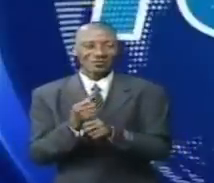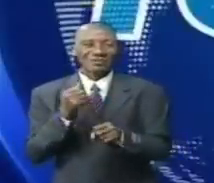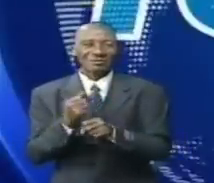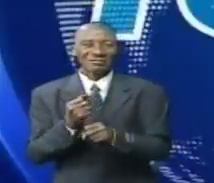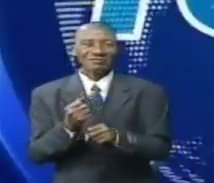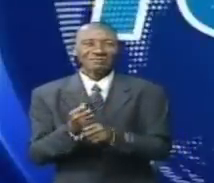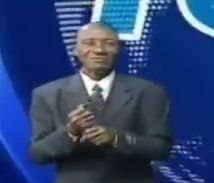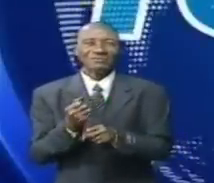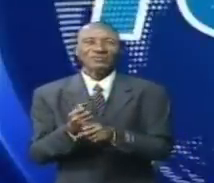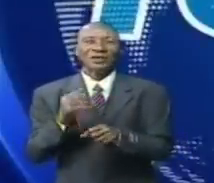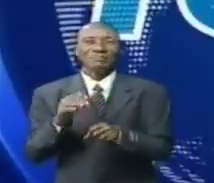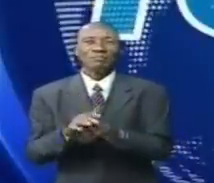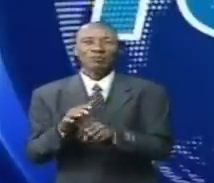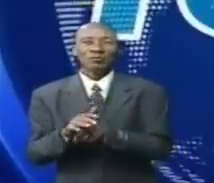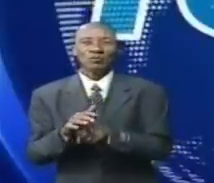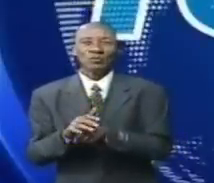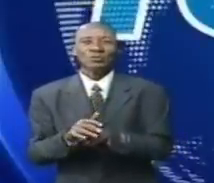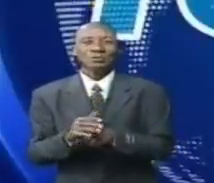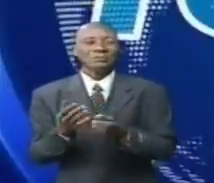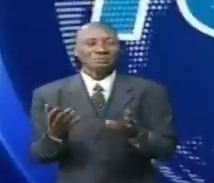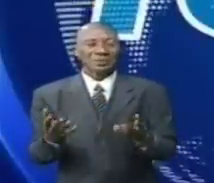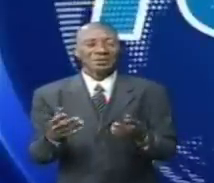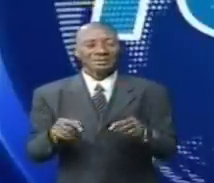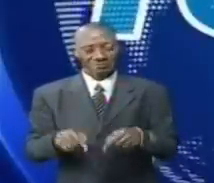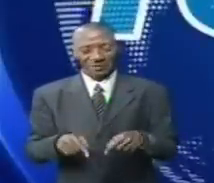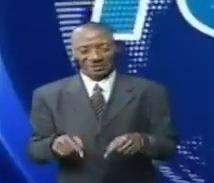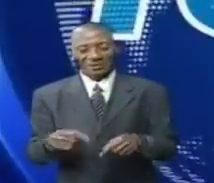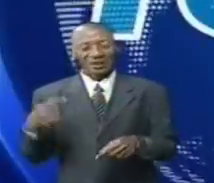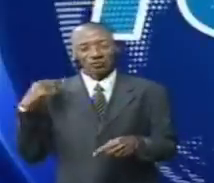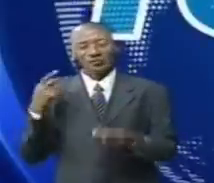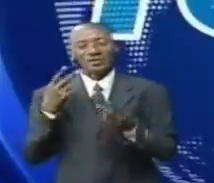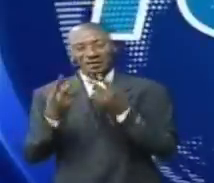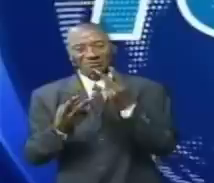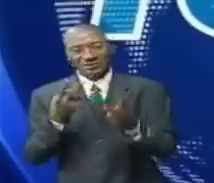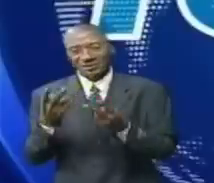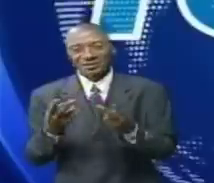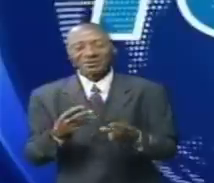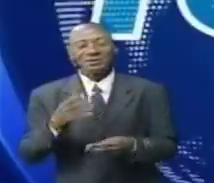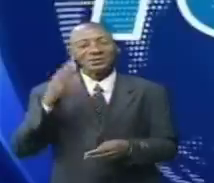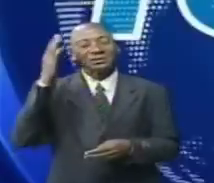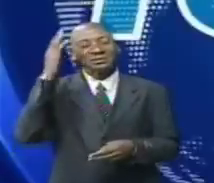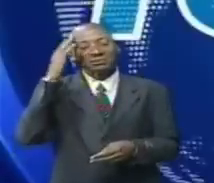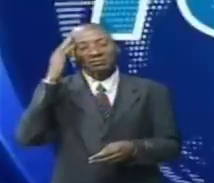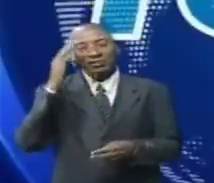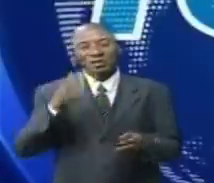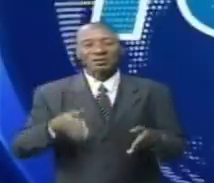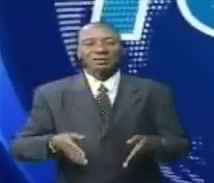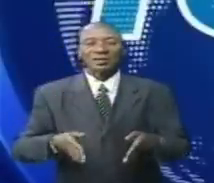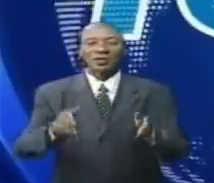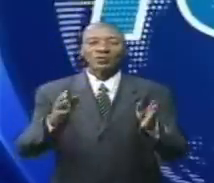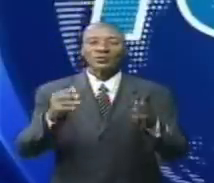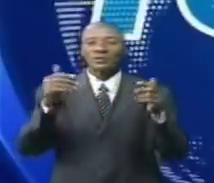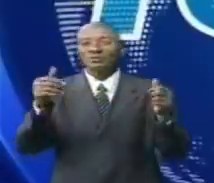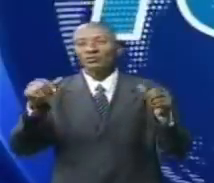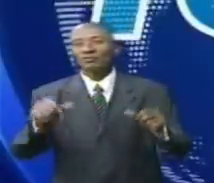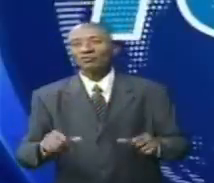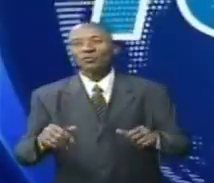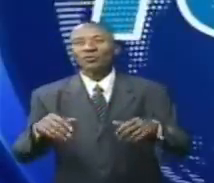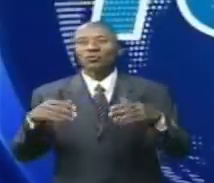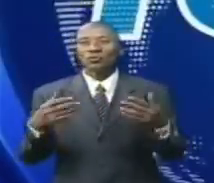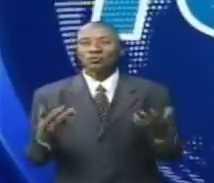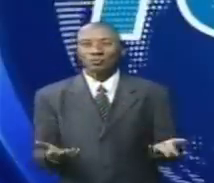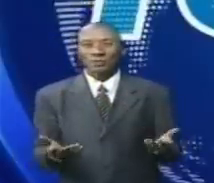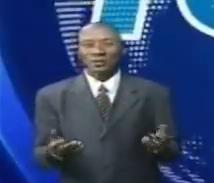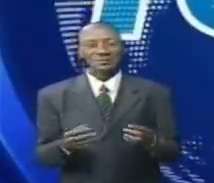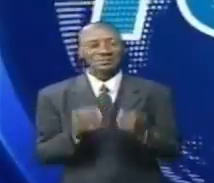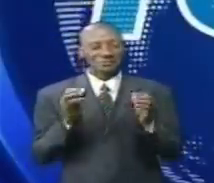notamment l'exigence de propriétaires de parcelles où passera provisoirement cette route et les non-respects de la part du partenaire, la